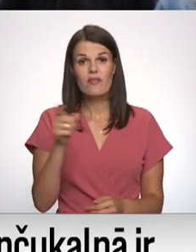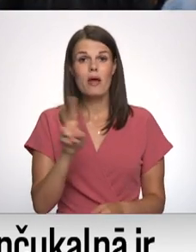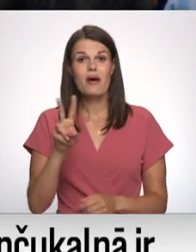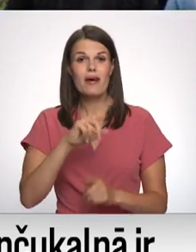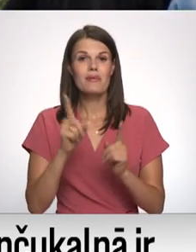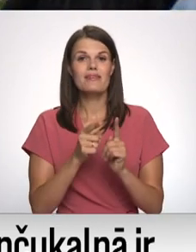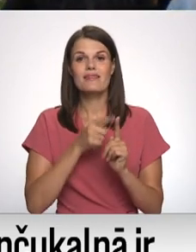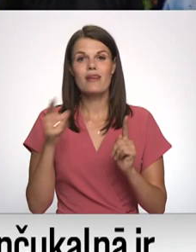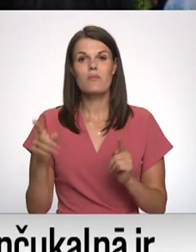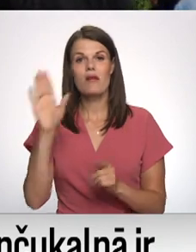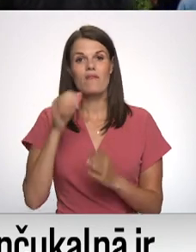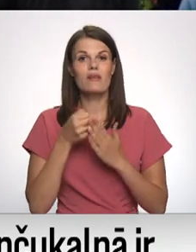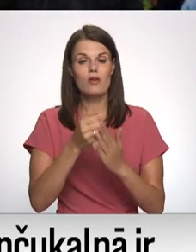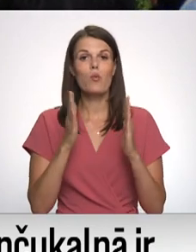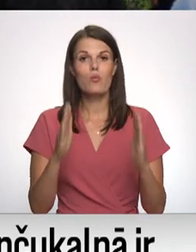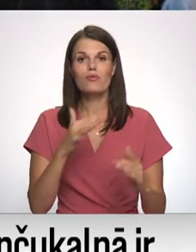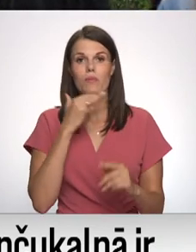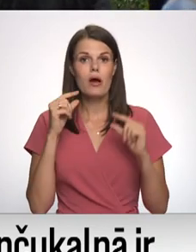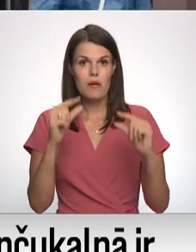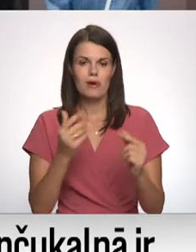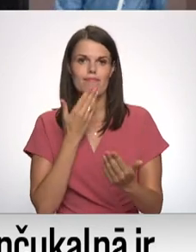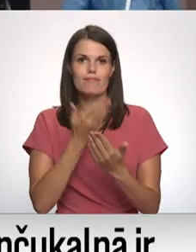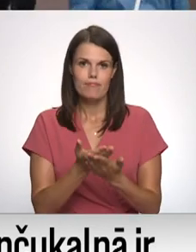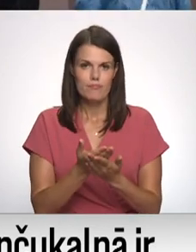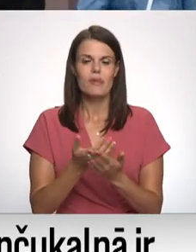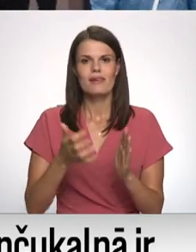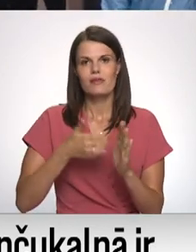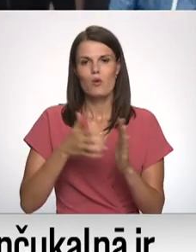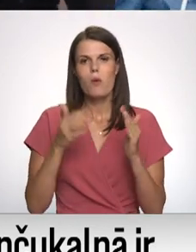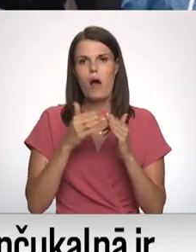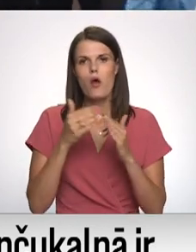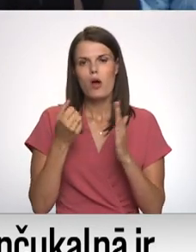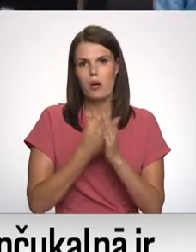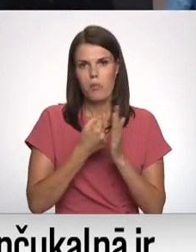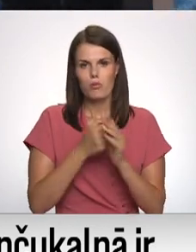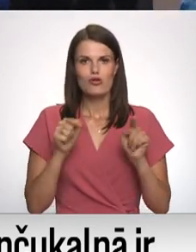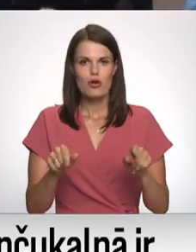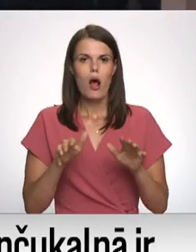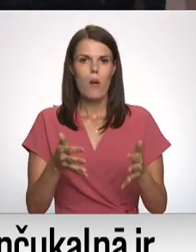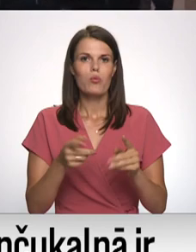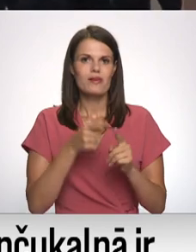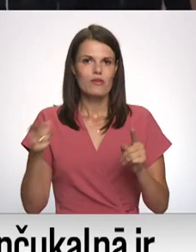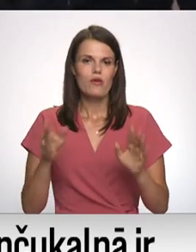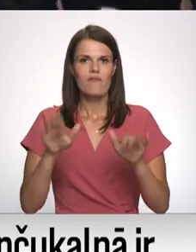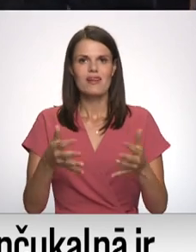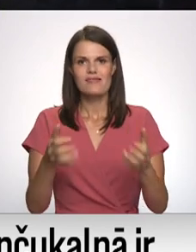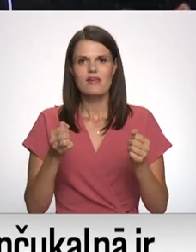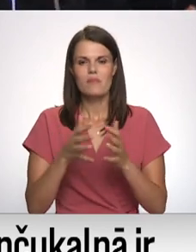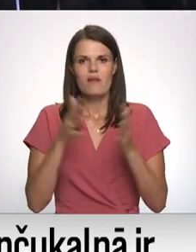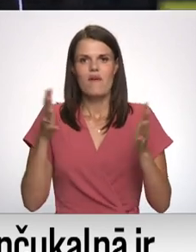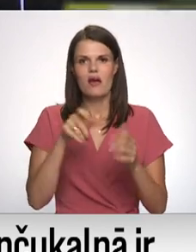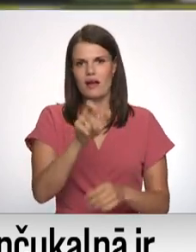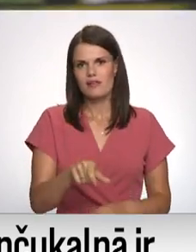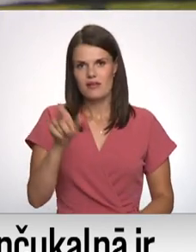īstermiņa valsts atbalstu būs par maz, aicināt izmantot mājokļa pabalstu, kuram šajā apkuras sezonā varēs kvalificēties plašāks